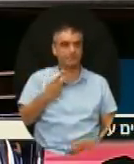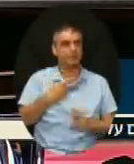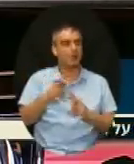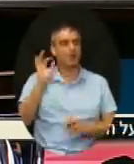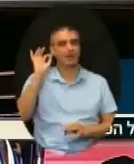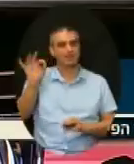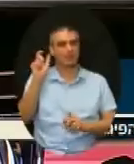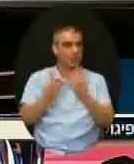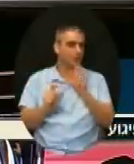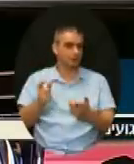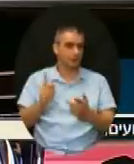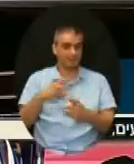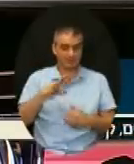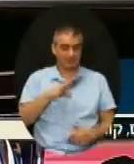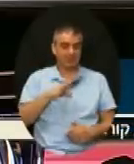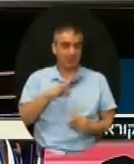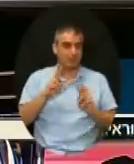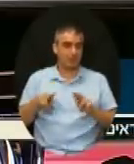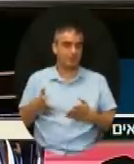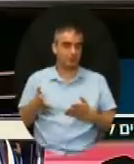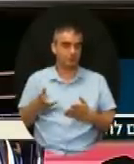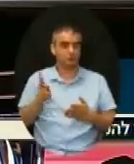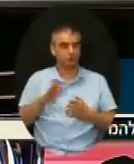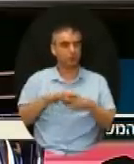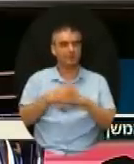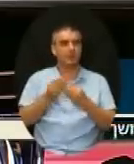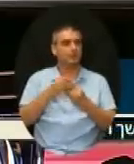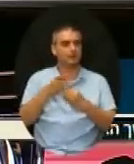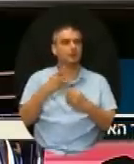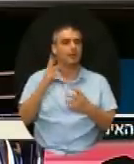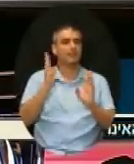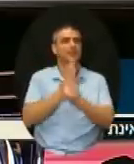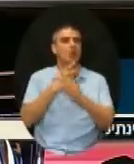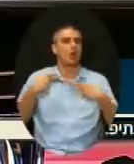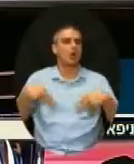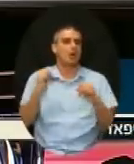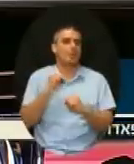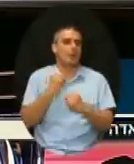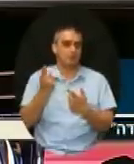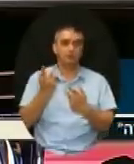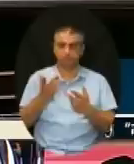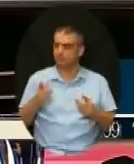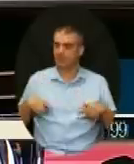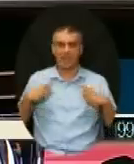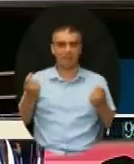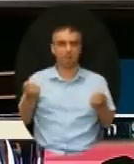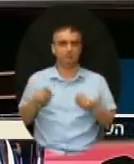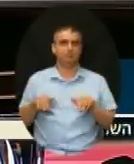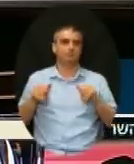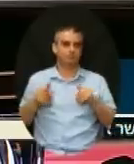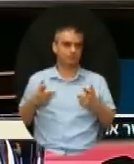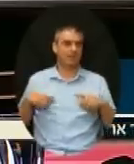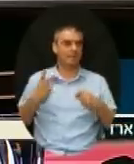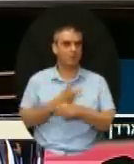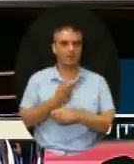לפגיעות בנפש, ומעבר לסכנה המוחשית, יש אפקט נוסף, והוא אפקט הטרור והפחד, שהוא משבית חיים, והוא משבית חיים נורמליים, הוא